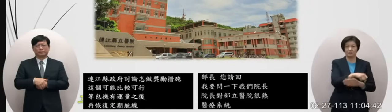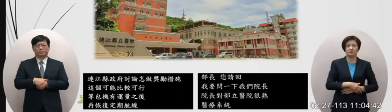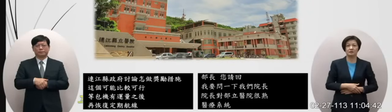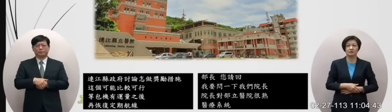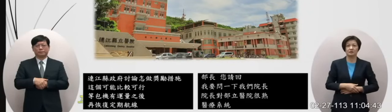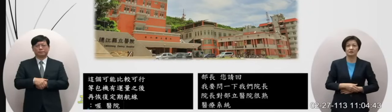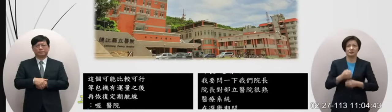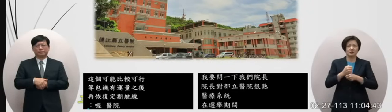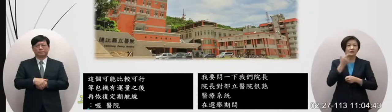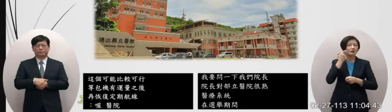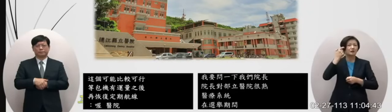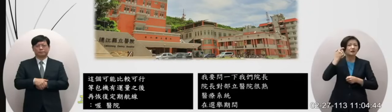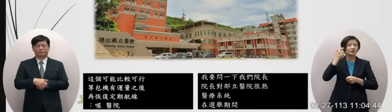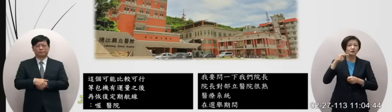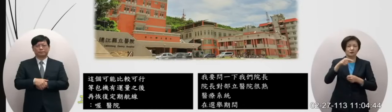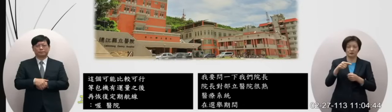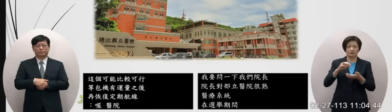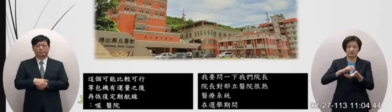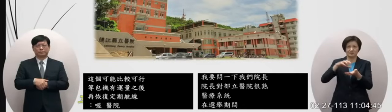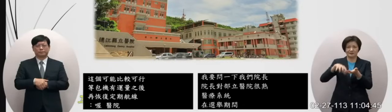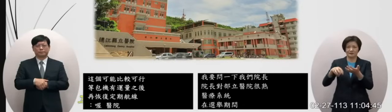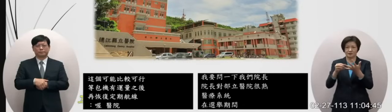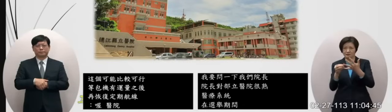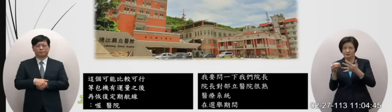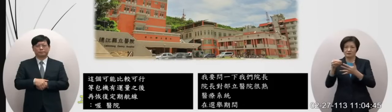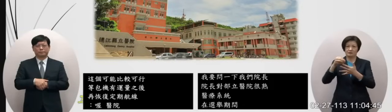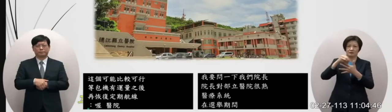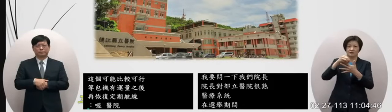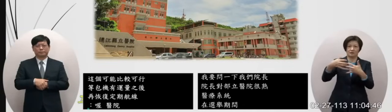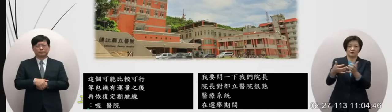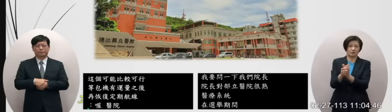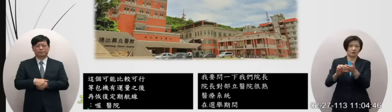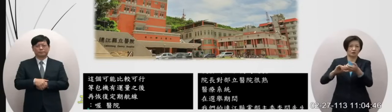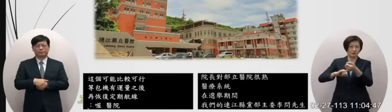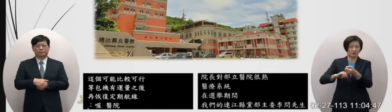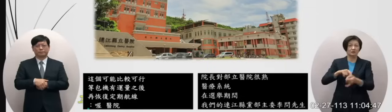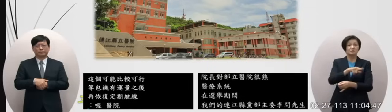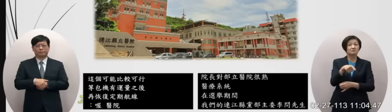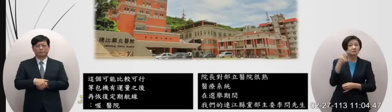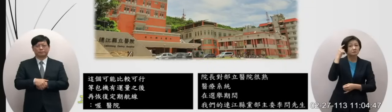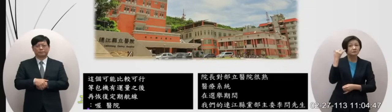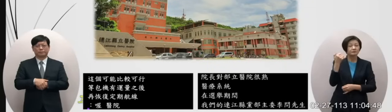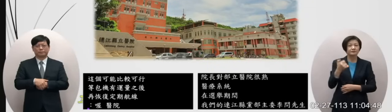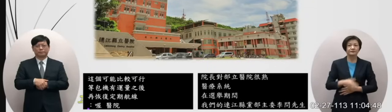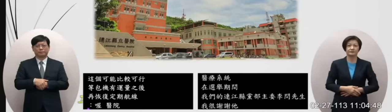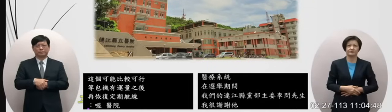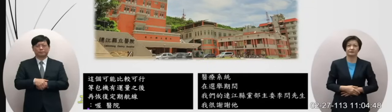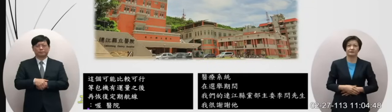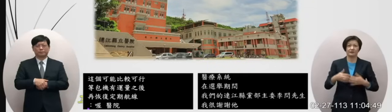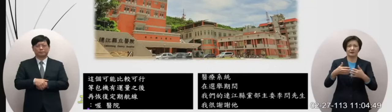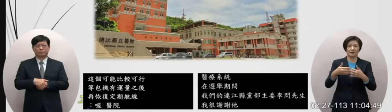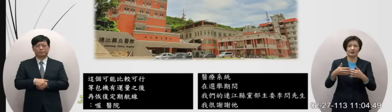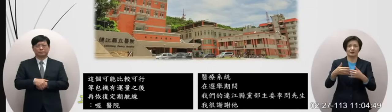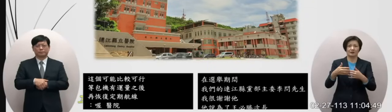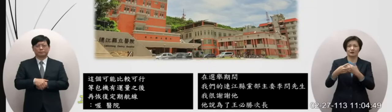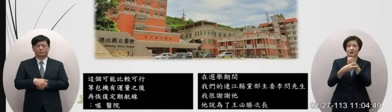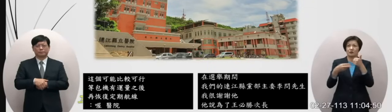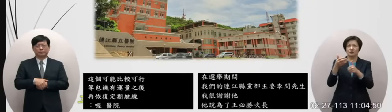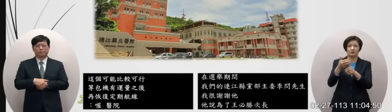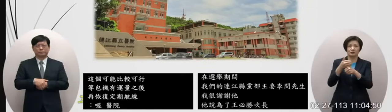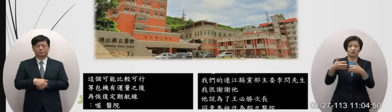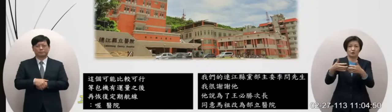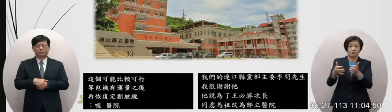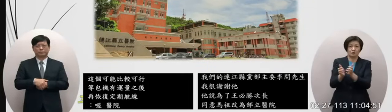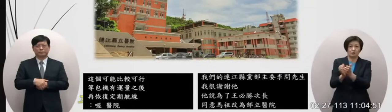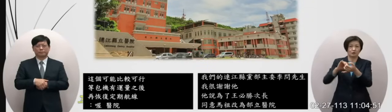祖改为布立院，您的看法如何？布立院只是换个招牌，县立两个